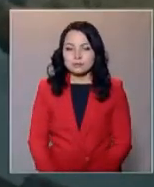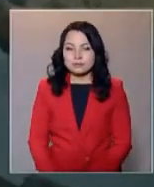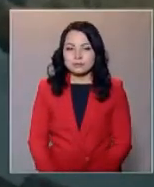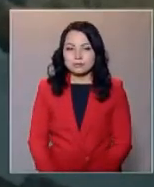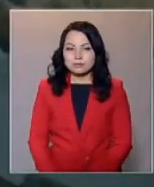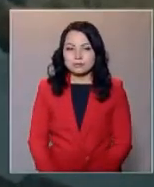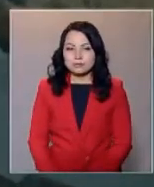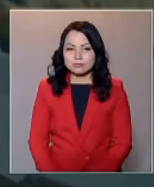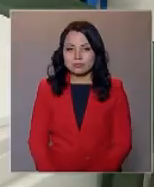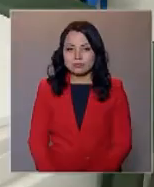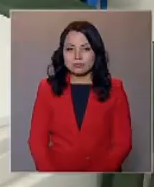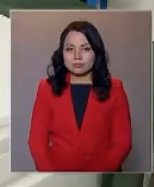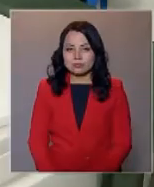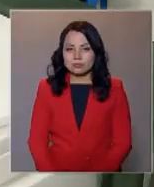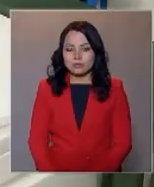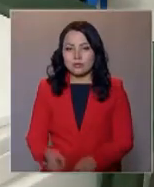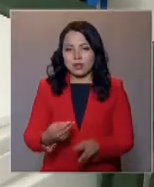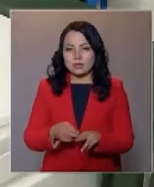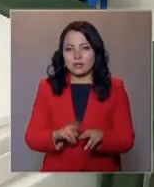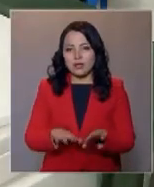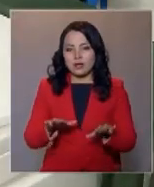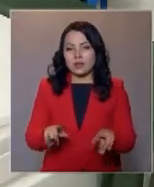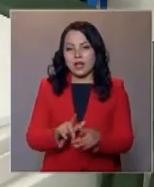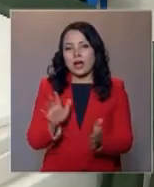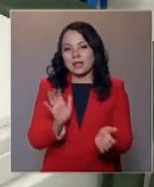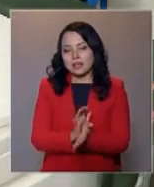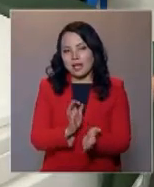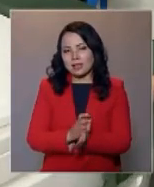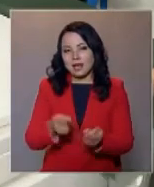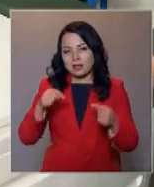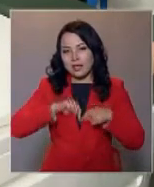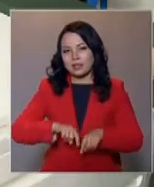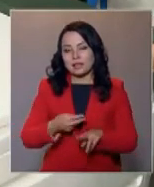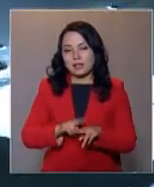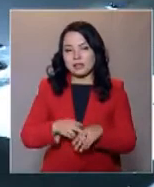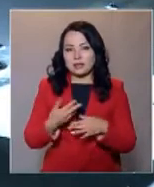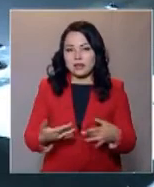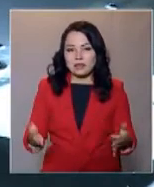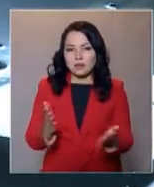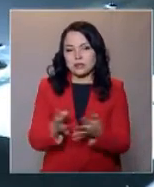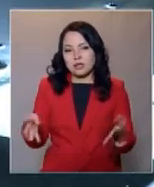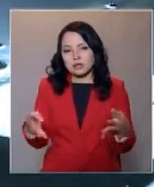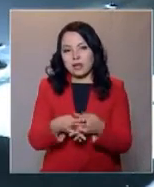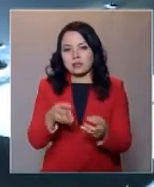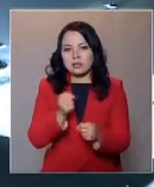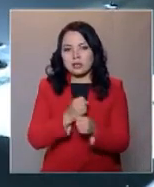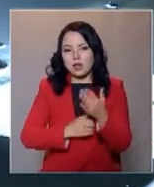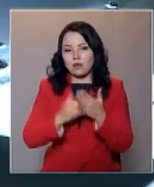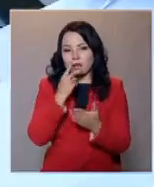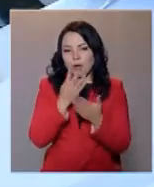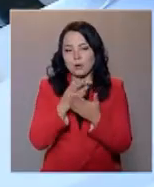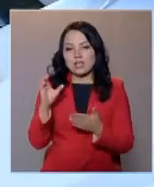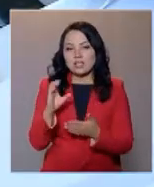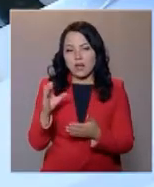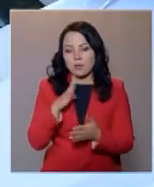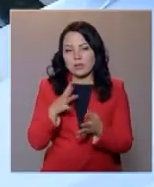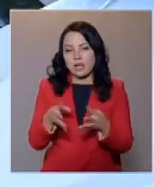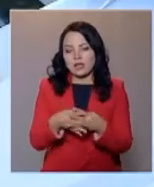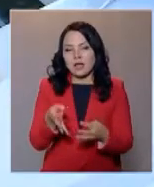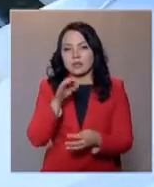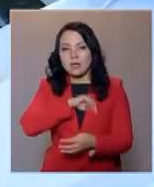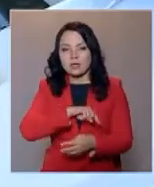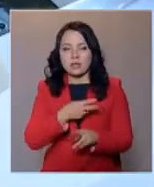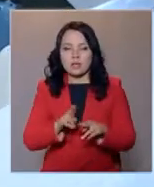И еще вот это. Из князей в грязи. Сульфатно-натриевая природная смесь с высоким содержанием сероводорода полезна